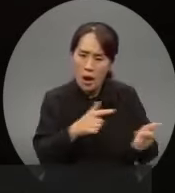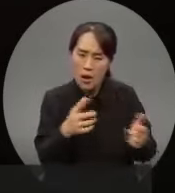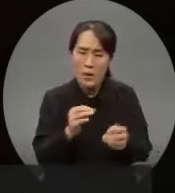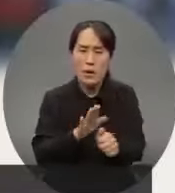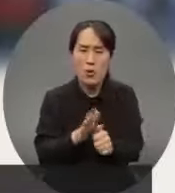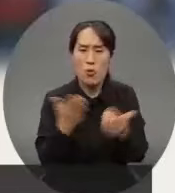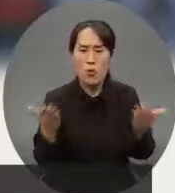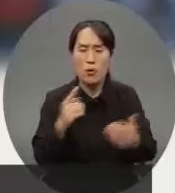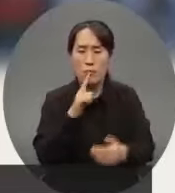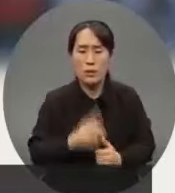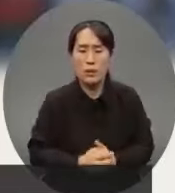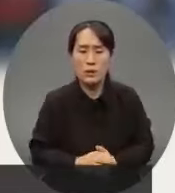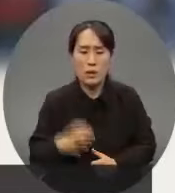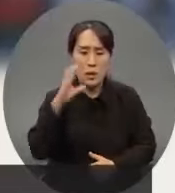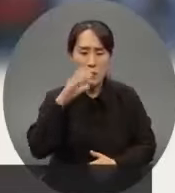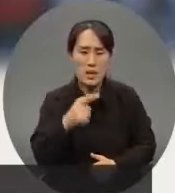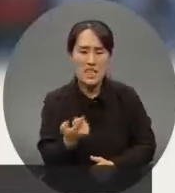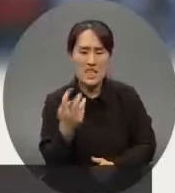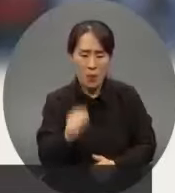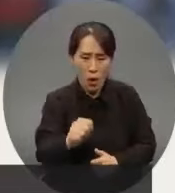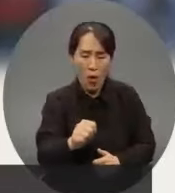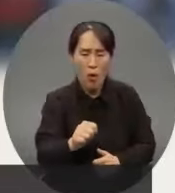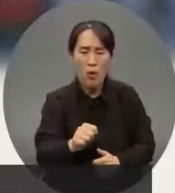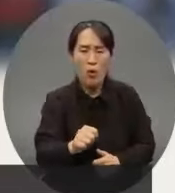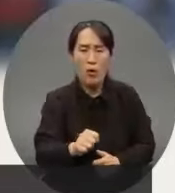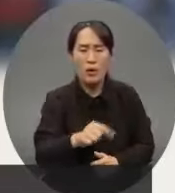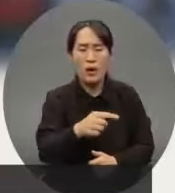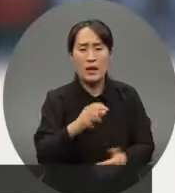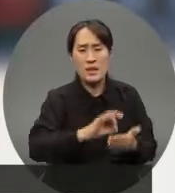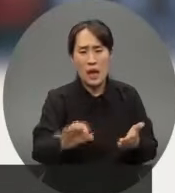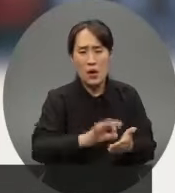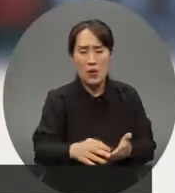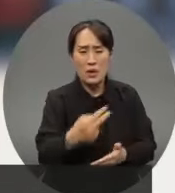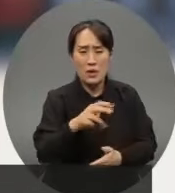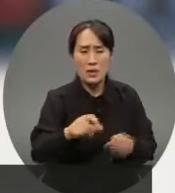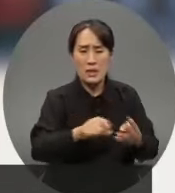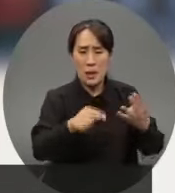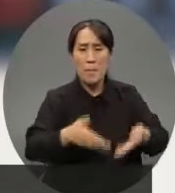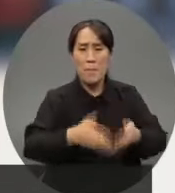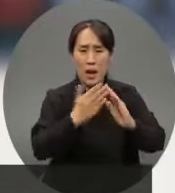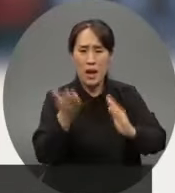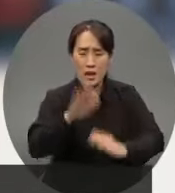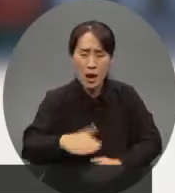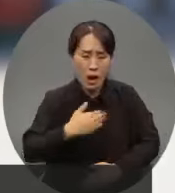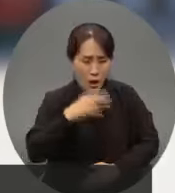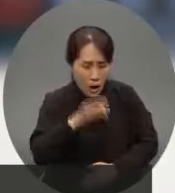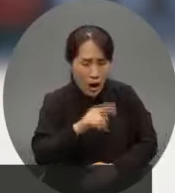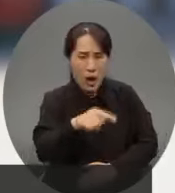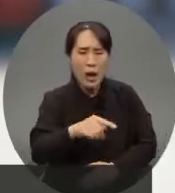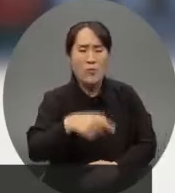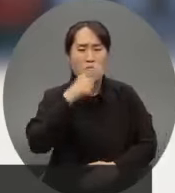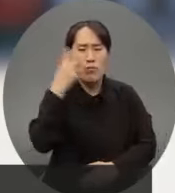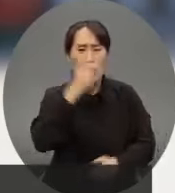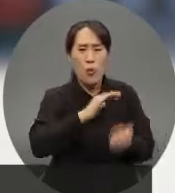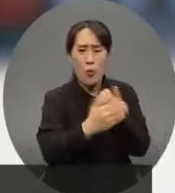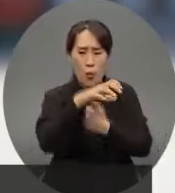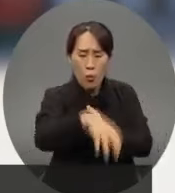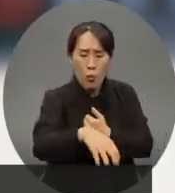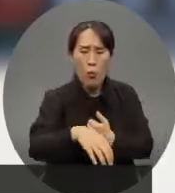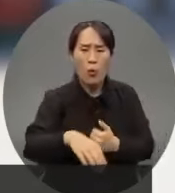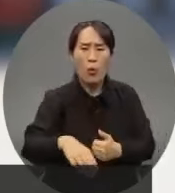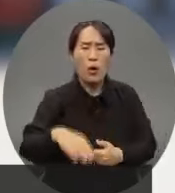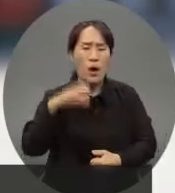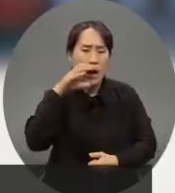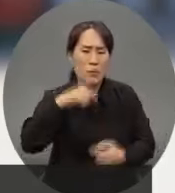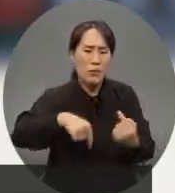있습니다이 카페는 10억원을 넘 드려 지난 2021년 4월에 개업했고 보니 상수원 보호 구역이어서 카페를 할